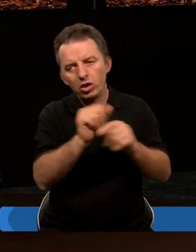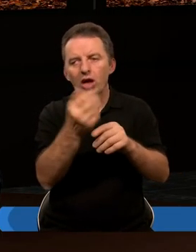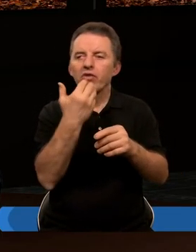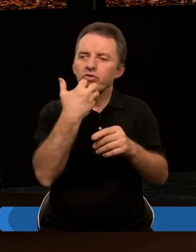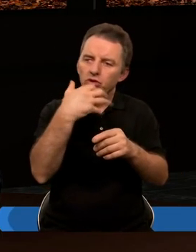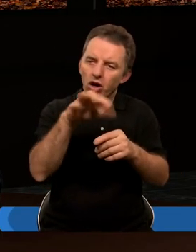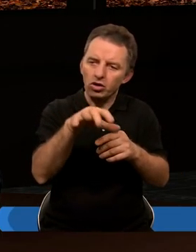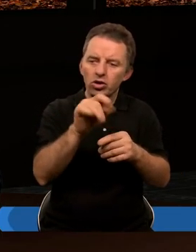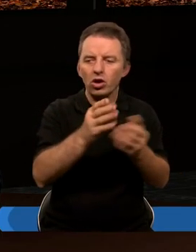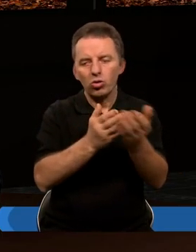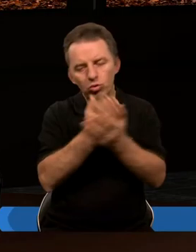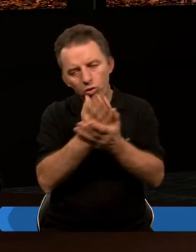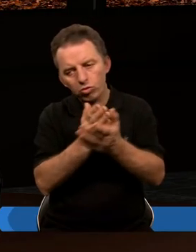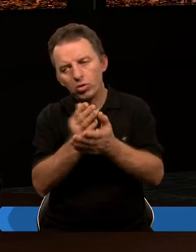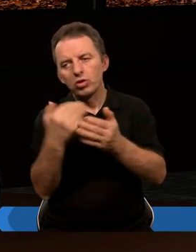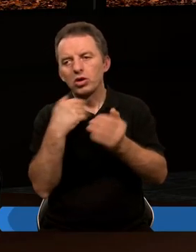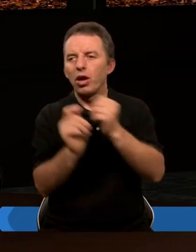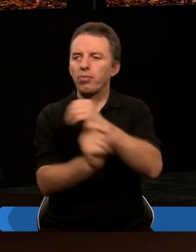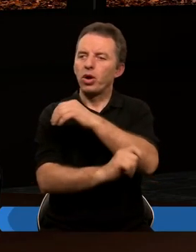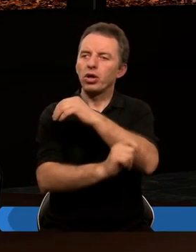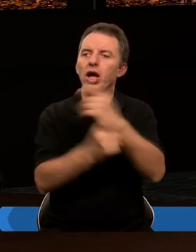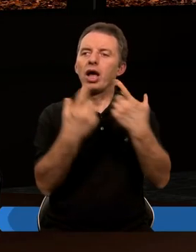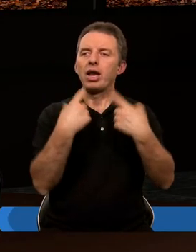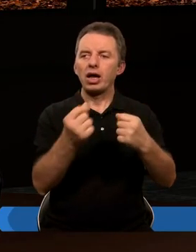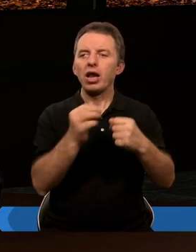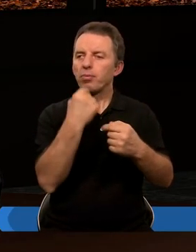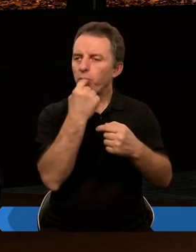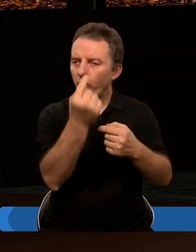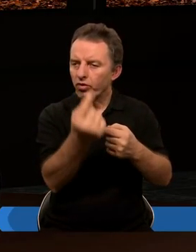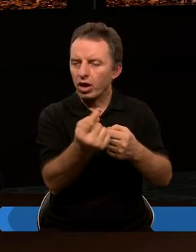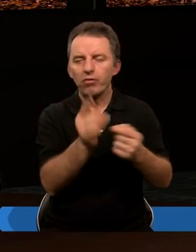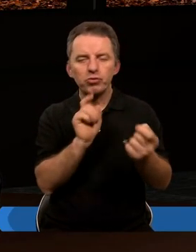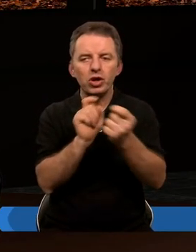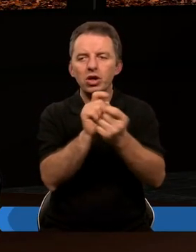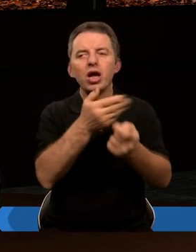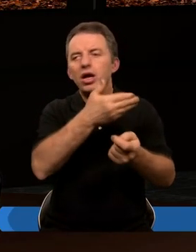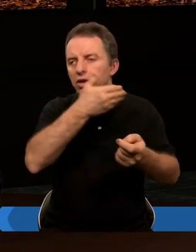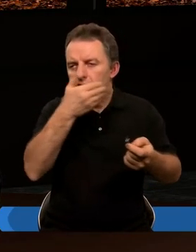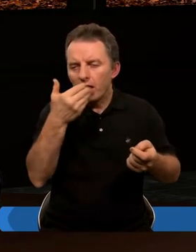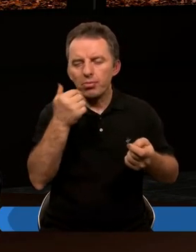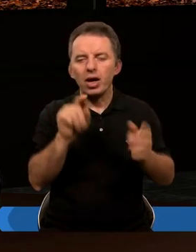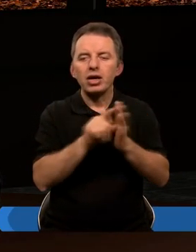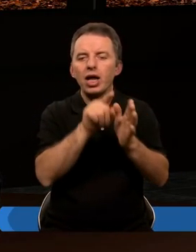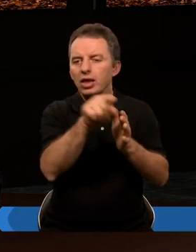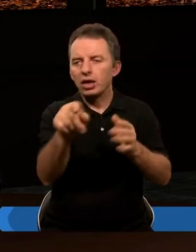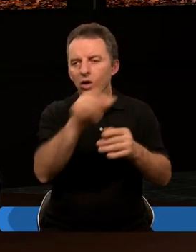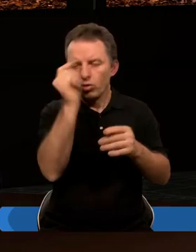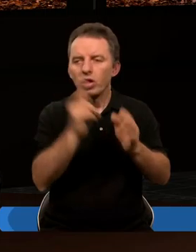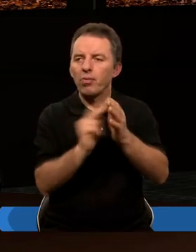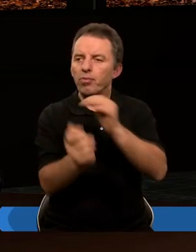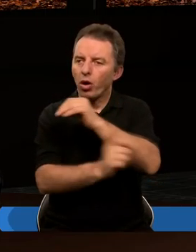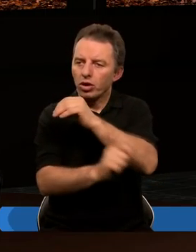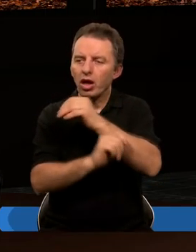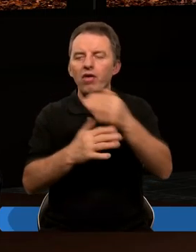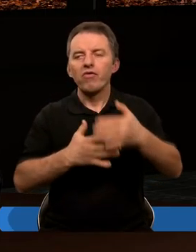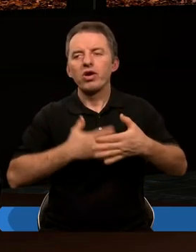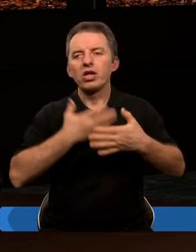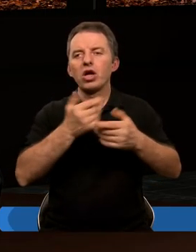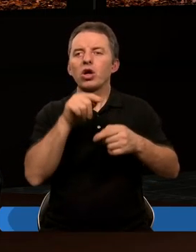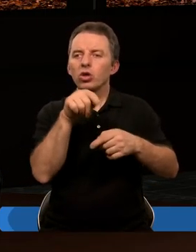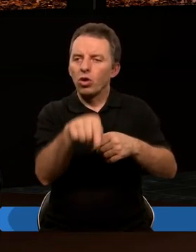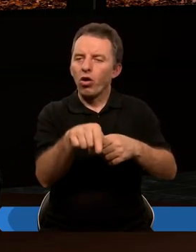taką służbą, życiem potępienia, nagle jest powiedziane tutaj wręcz przeciwnie. Nie ma dla takich ludzi potępienia. I wydaje mi się,